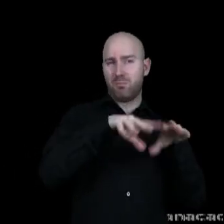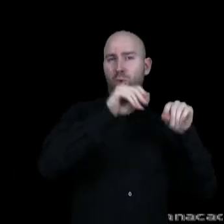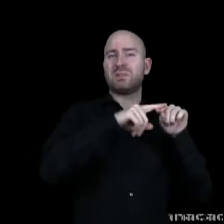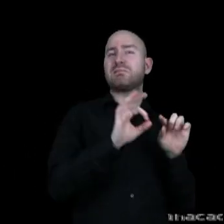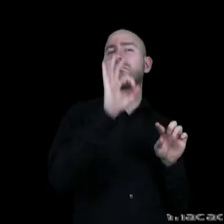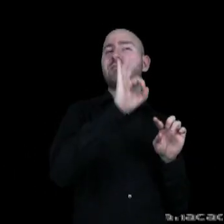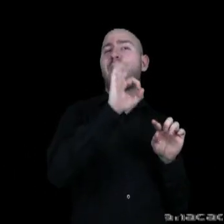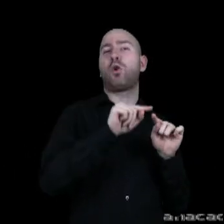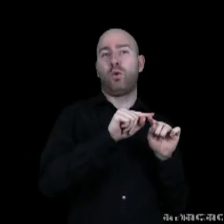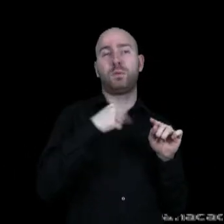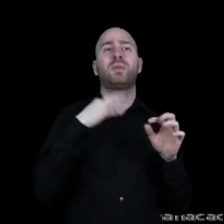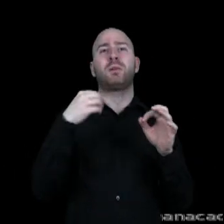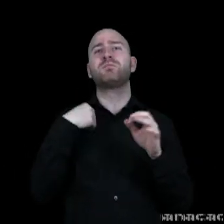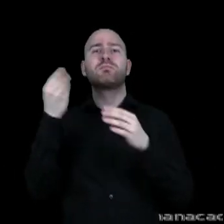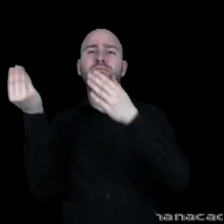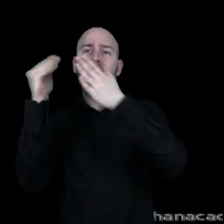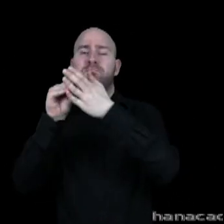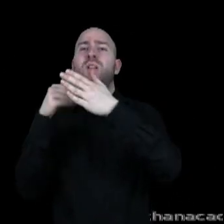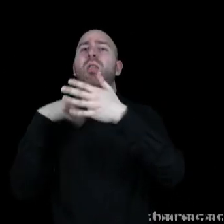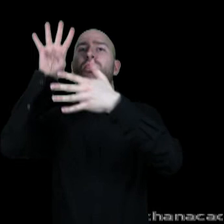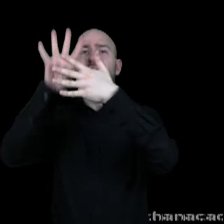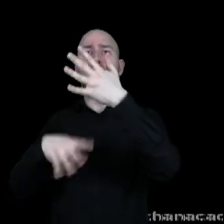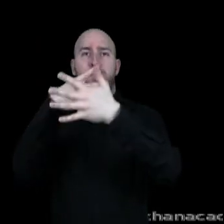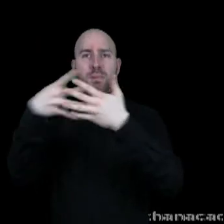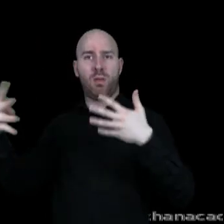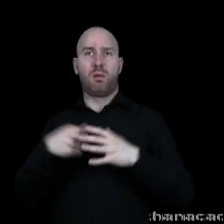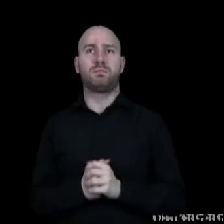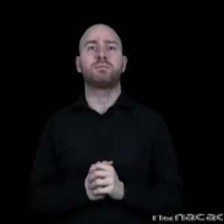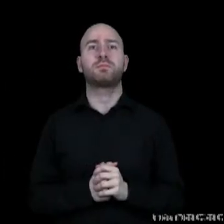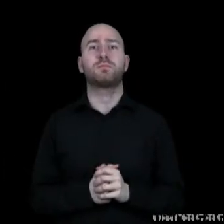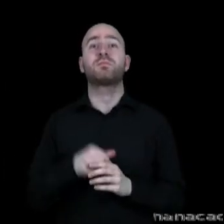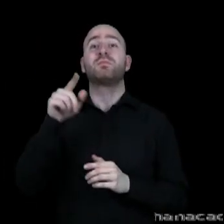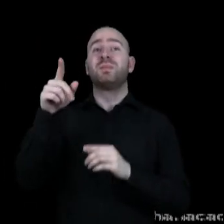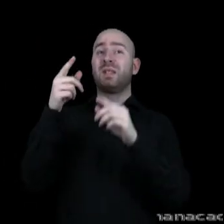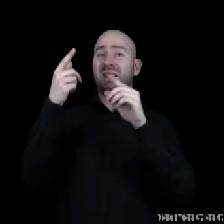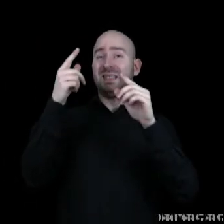Przy zerowym dochodzie rozporządzalnym… Narysuję tu tabelkę.